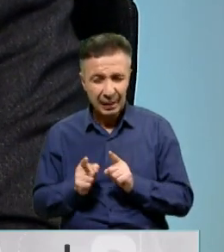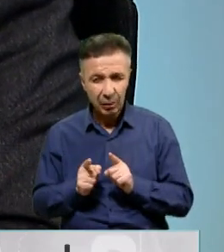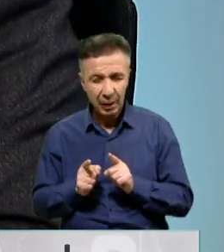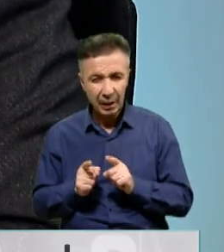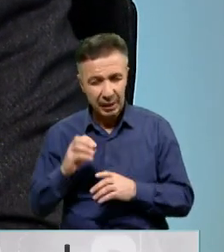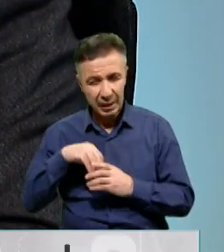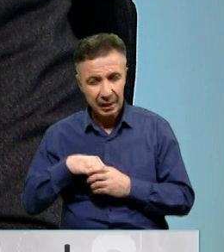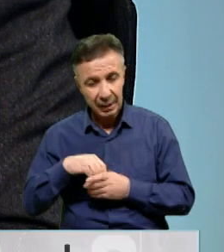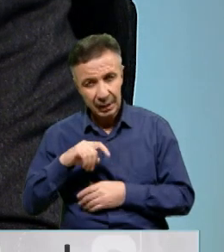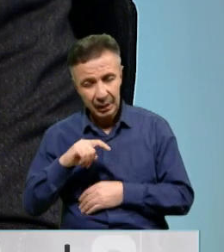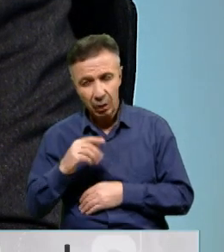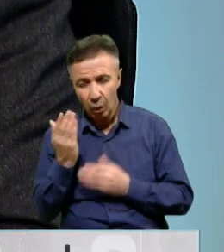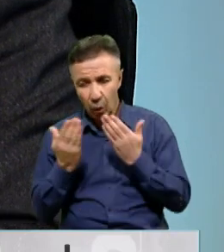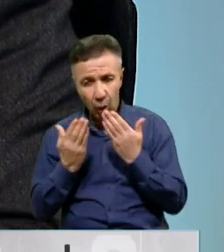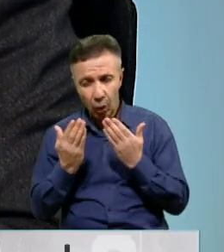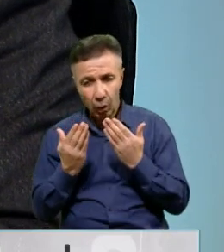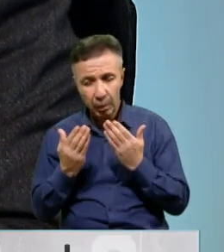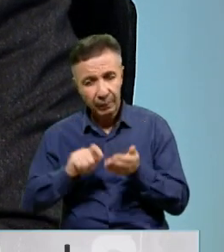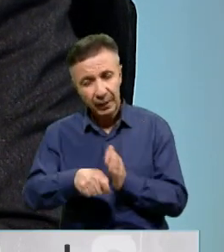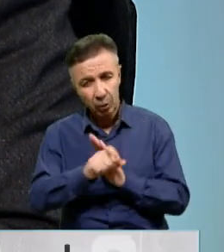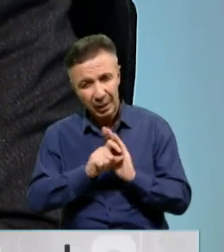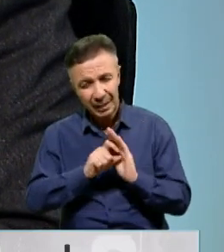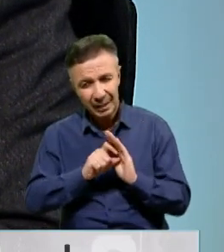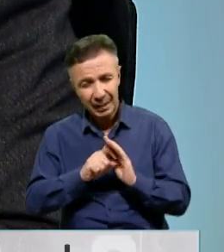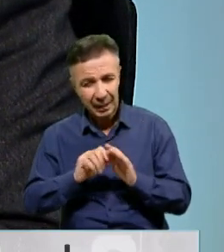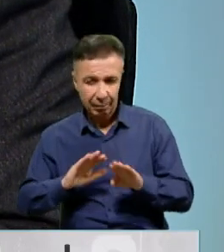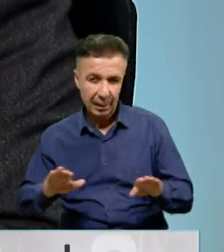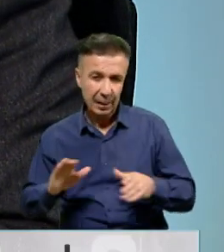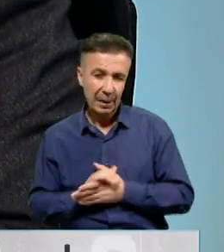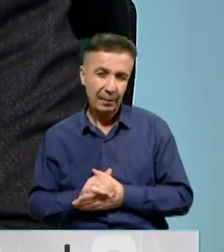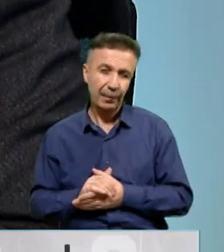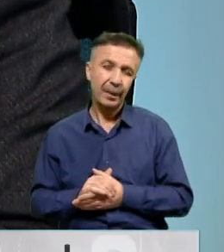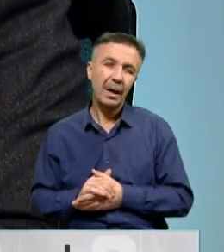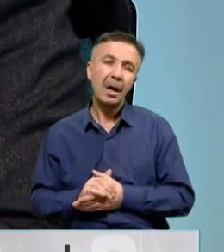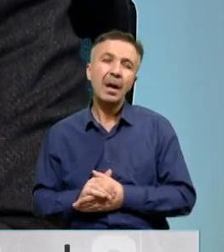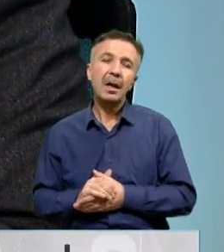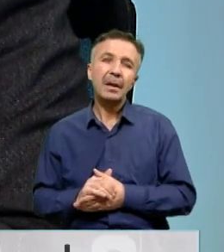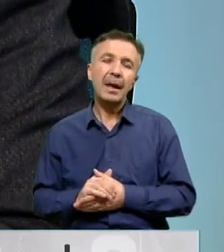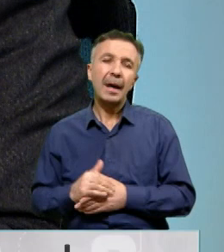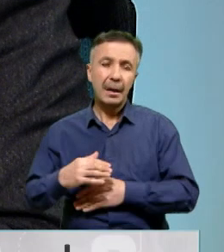okuyup Fatiha'yı bitirirler. İmam Hanefi imam açısından